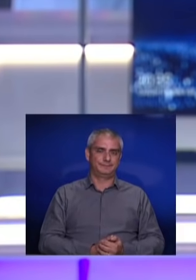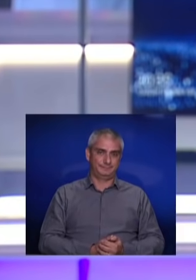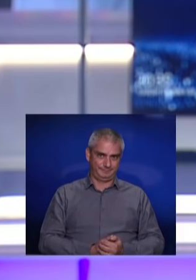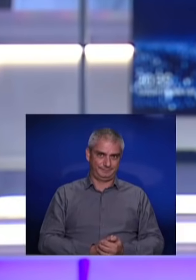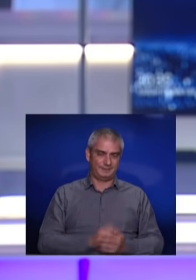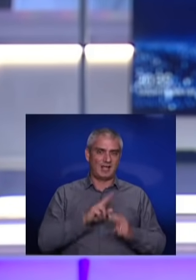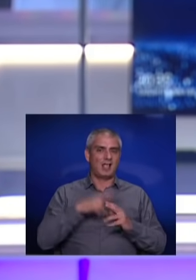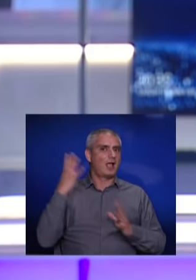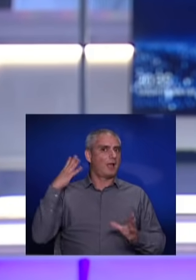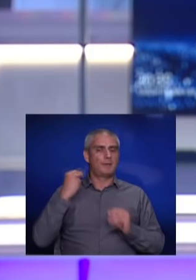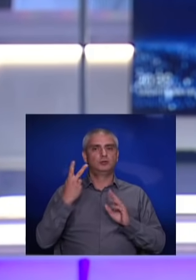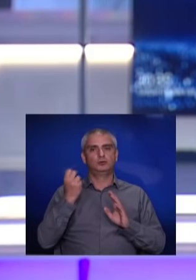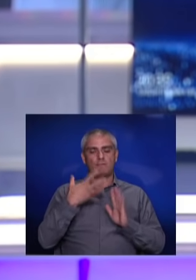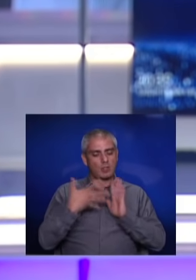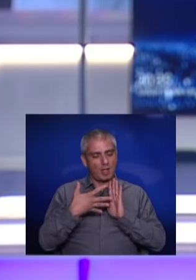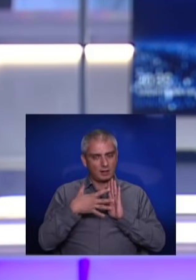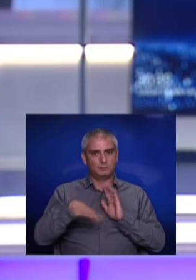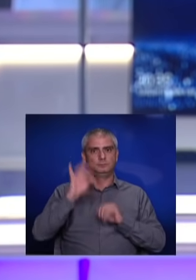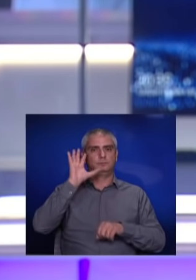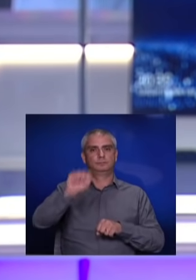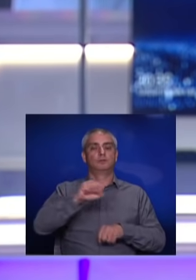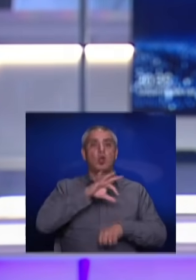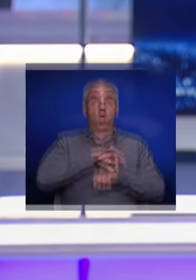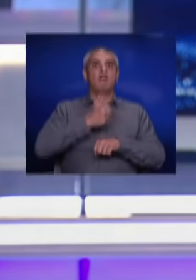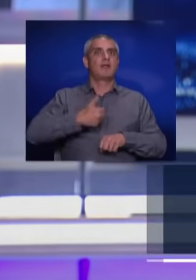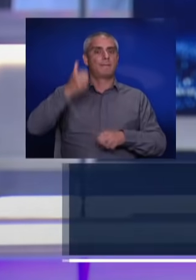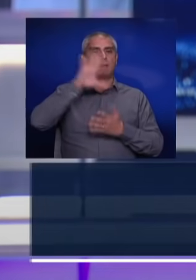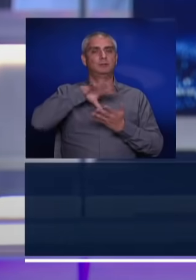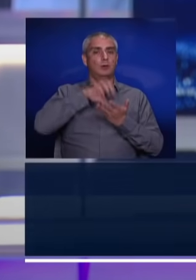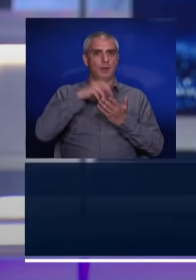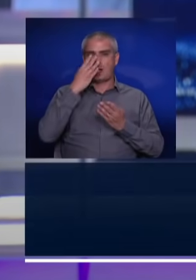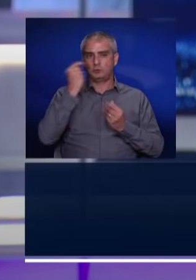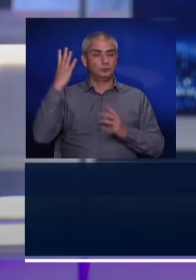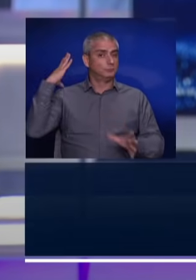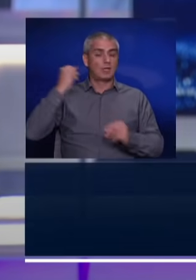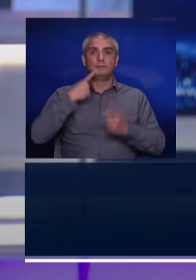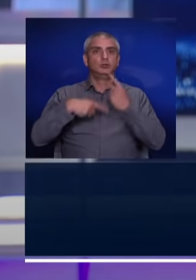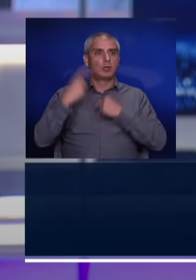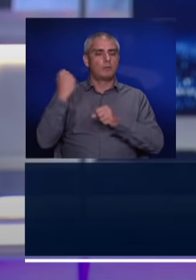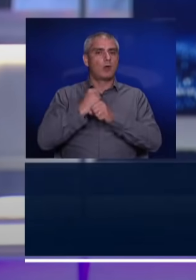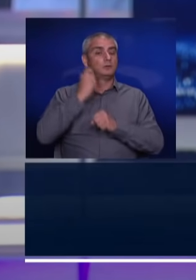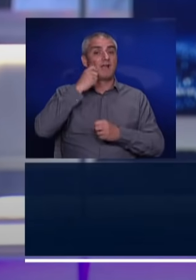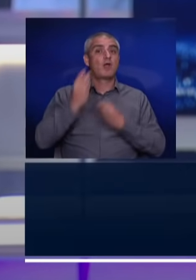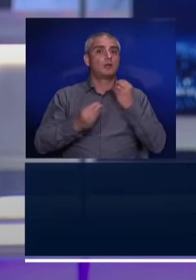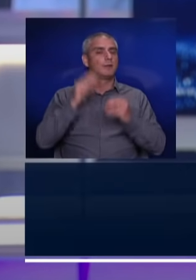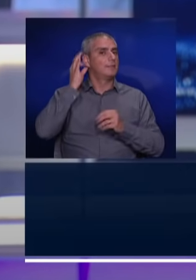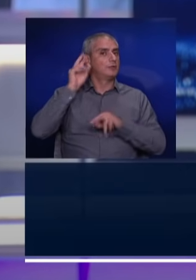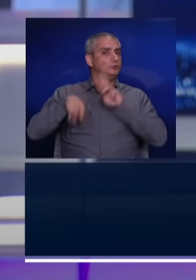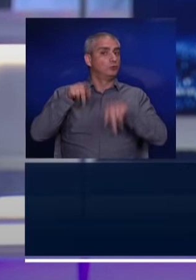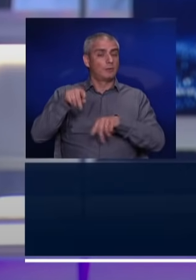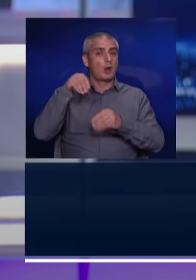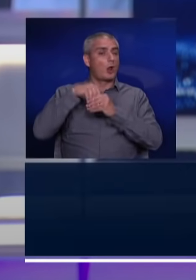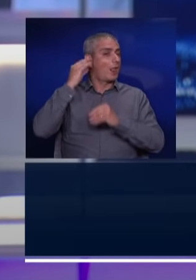אחרי שבועות של חקירה סמויה, נעצר רופא בכיר מאזור המרכז בחשד שבמשך שנים עשה עבירות מין במטופלות שלו, בהן קטינה